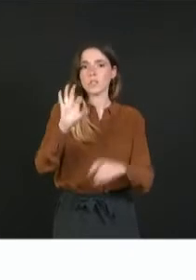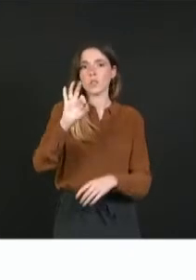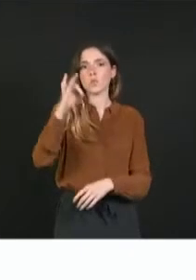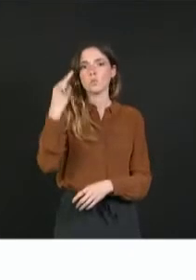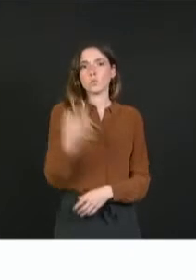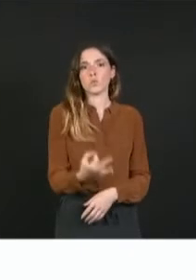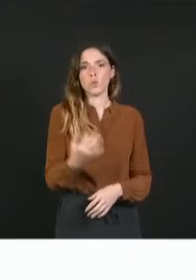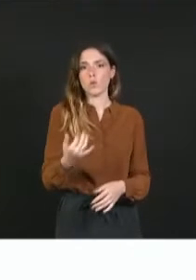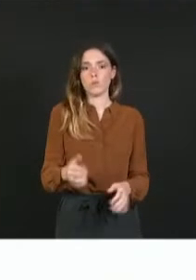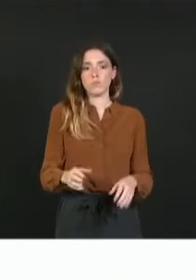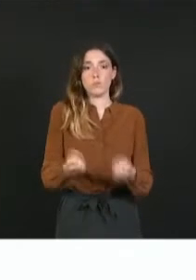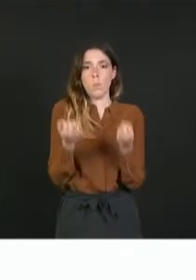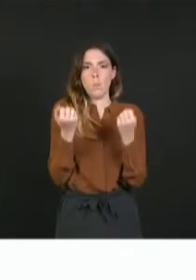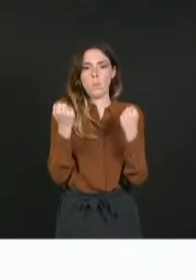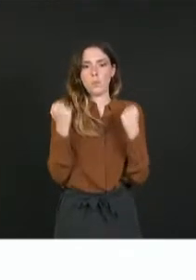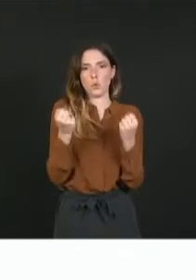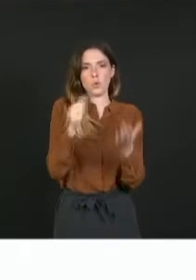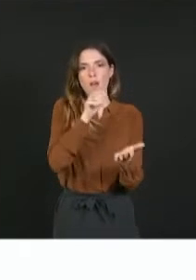l'artificialisation brute